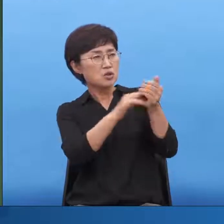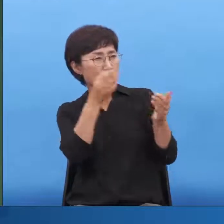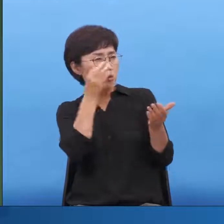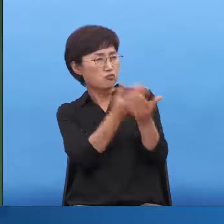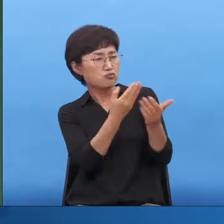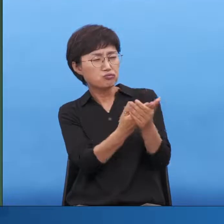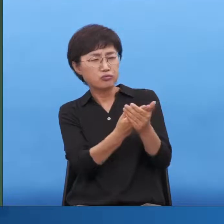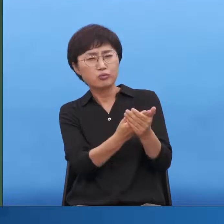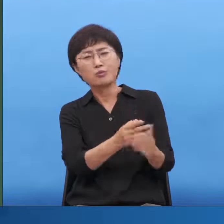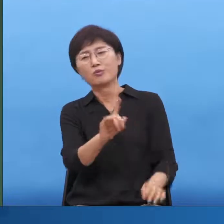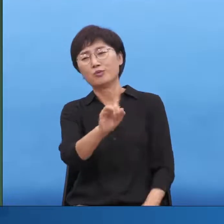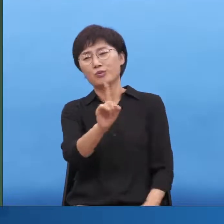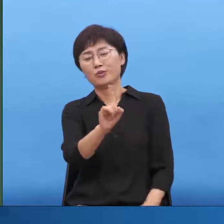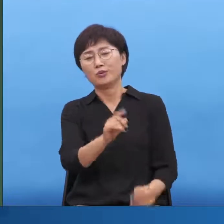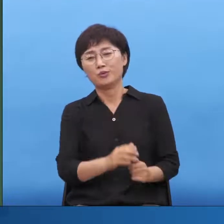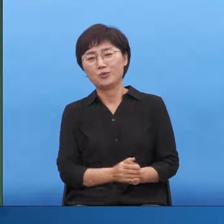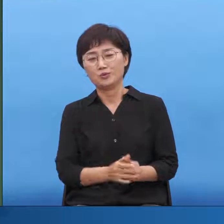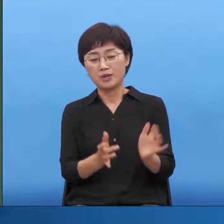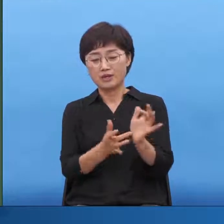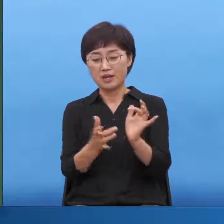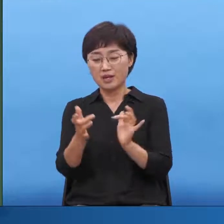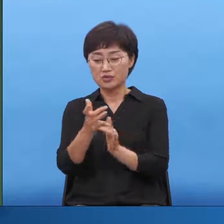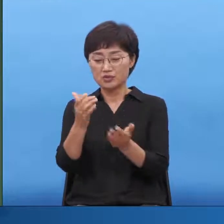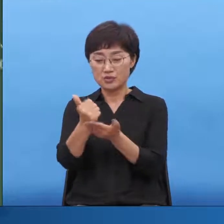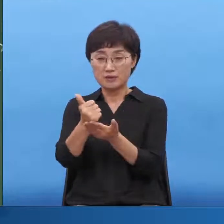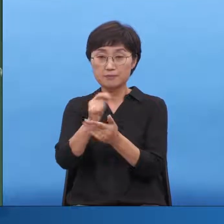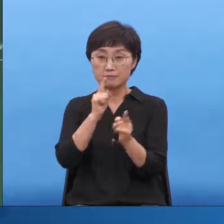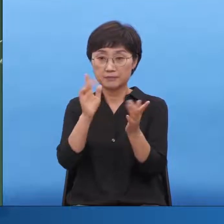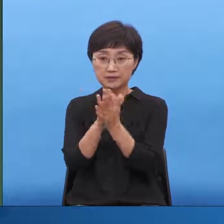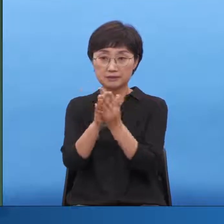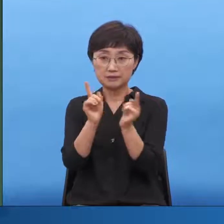是未来和后代还求什么神迹呢? 예수님께서 이렇게 말씀하셨어요.